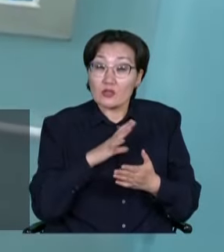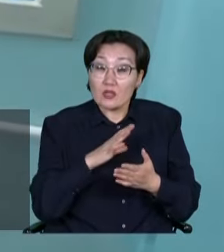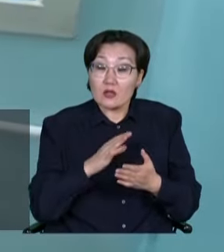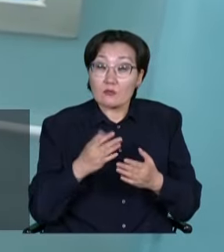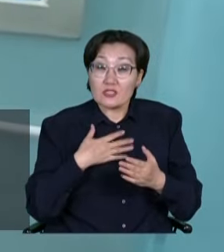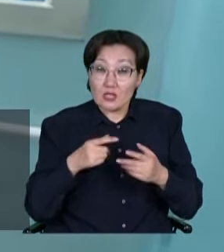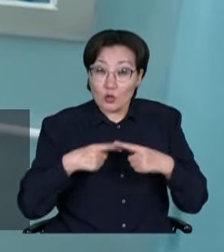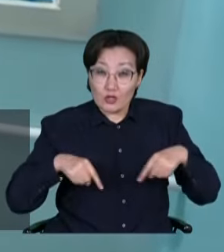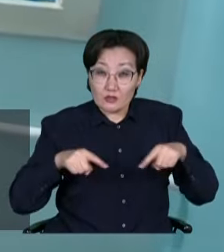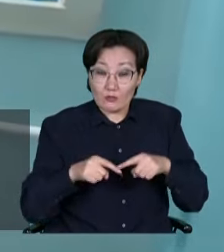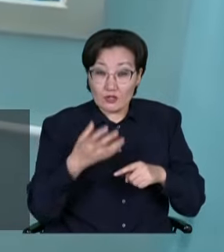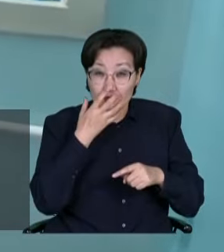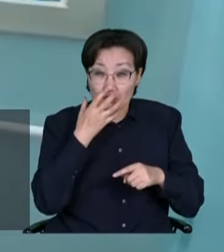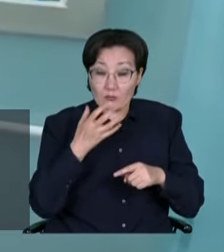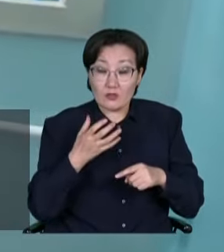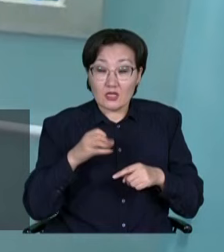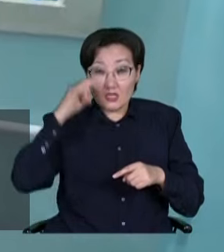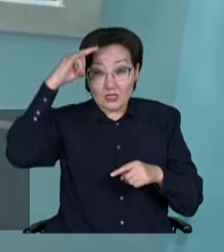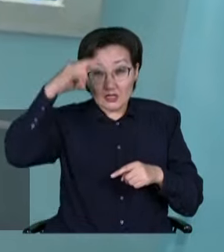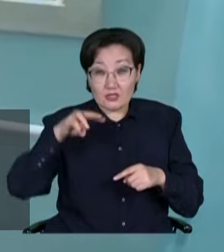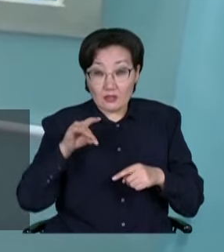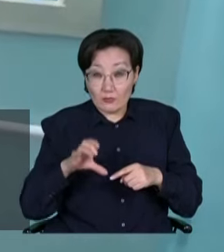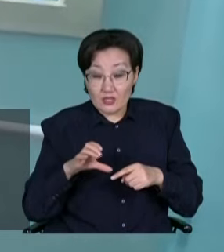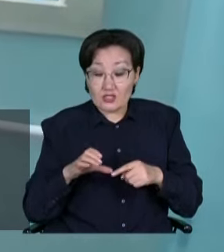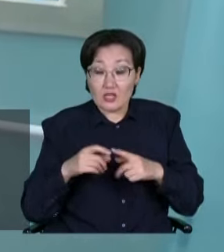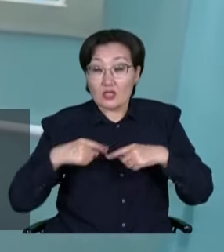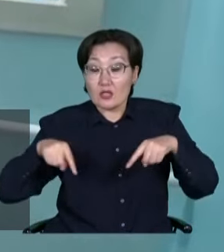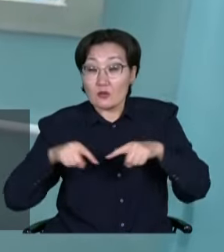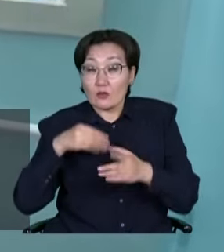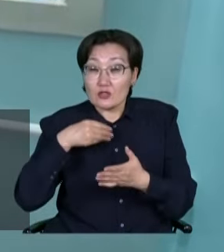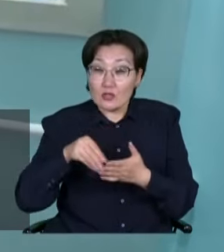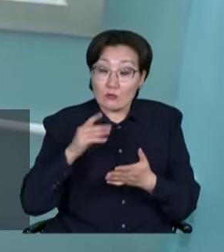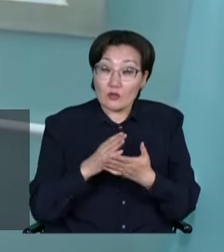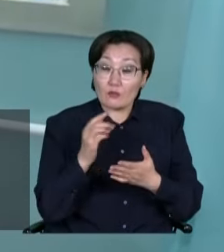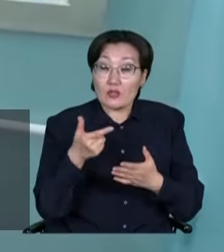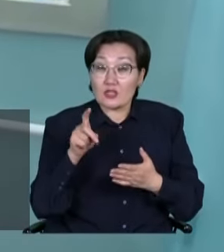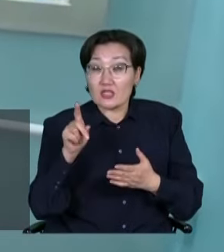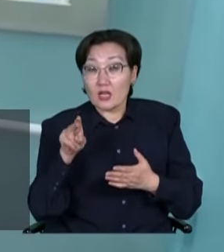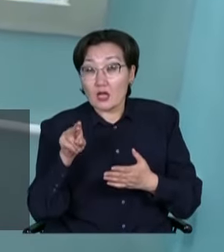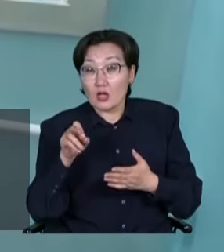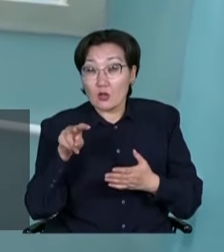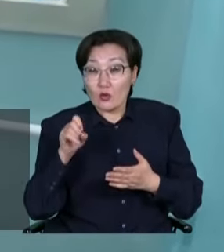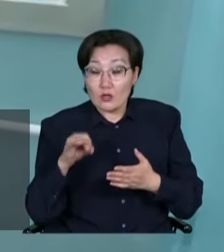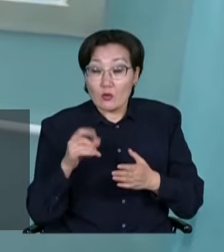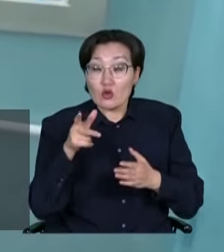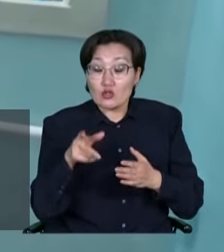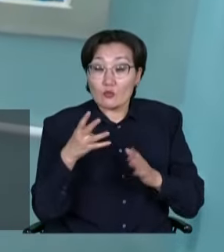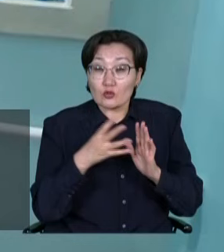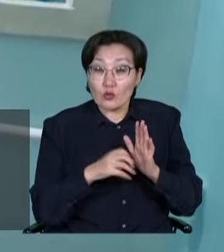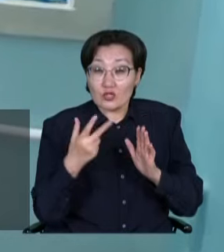жылуды Қазақмыс дистрибьюшн кәсіпорнынан сатып аламыз. 1 гигакалориясын 3948 теңгеге сатып